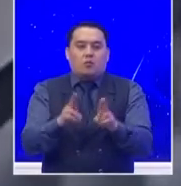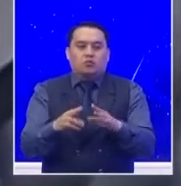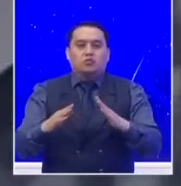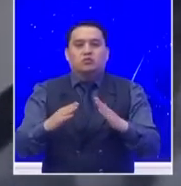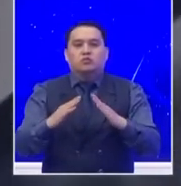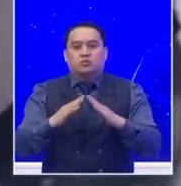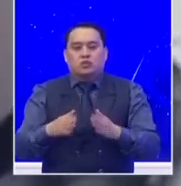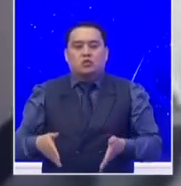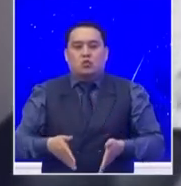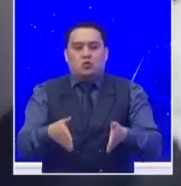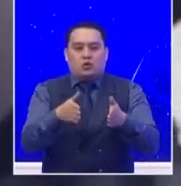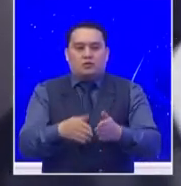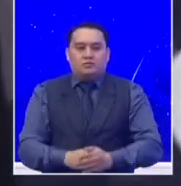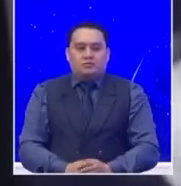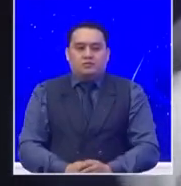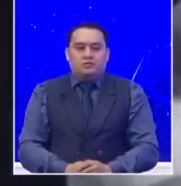дороги.